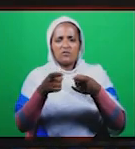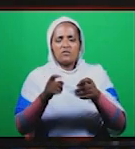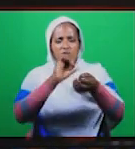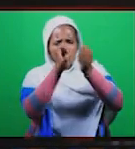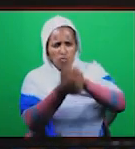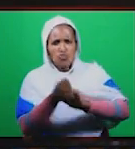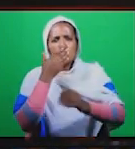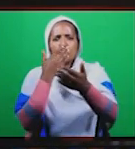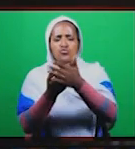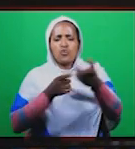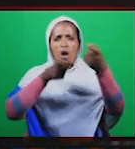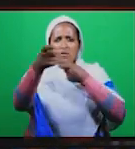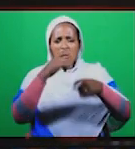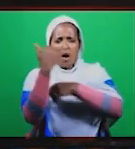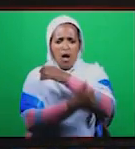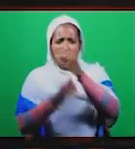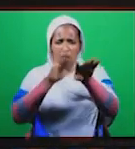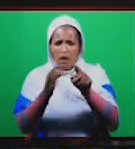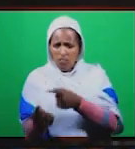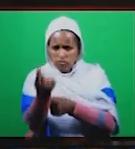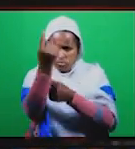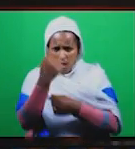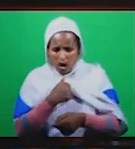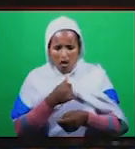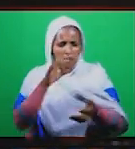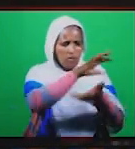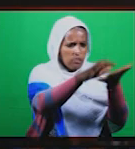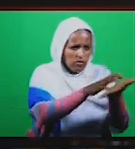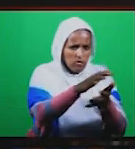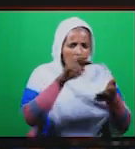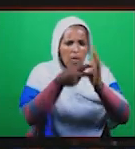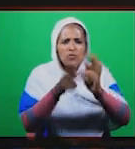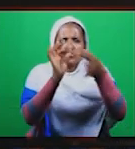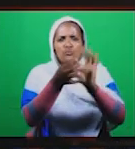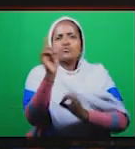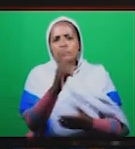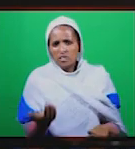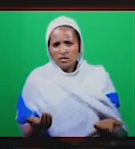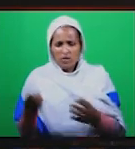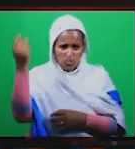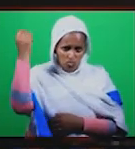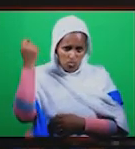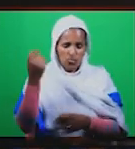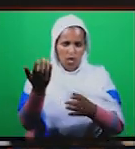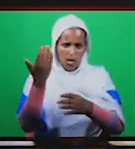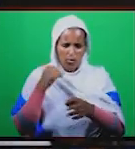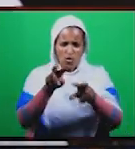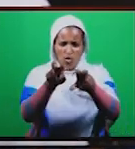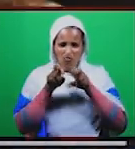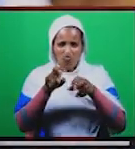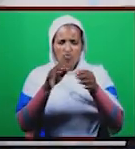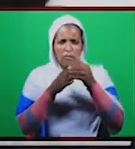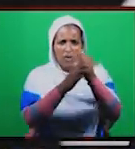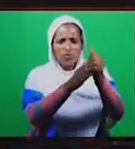ያስተዳደር ችግር አለብን ተብሎ ፍጅት፣ አሁን ደግሞ ያስተዳደሩ ተቀይሮ ጥሩ አስተዳደር በሀገሪቷ ላይ